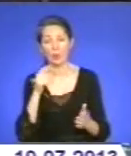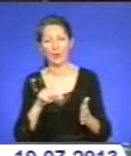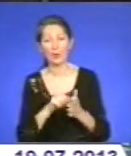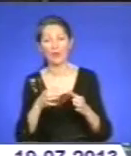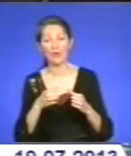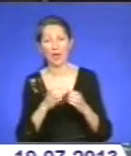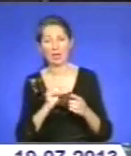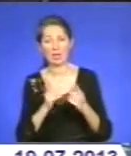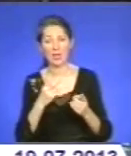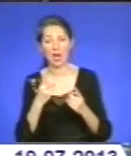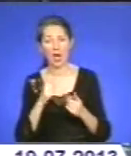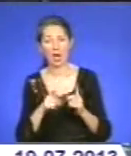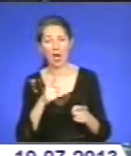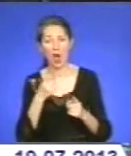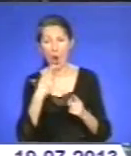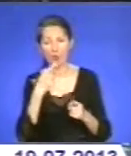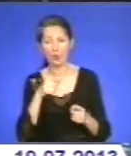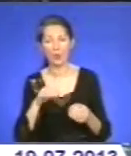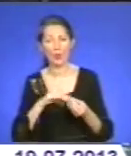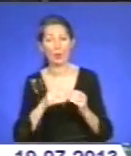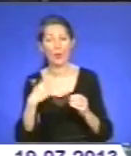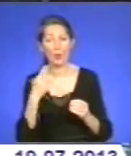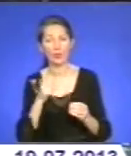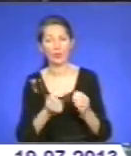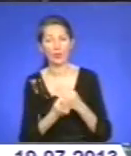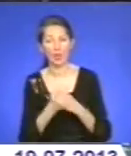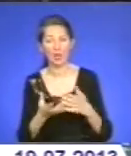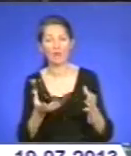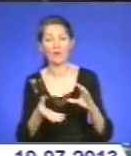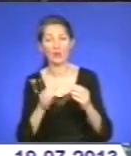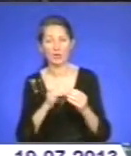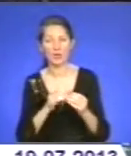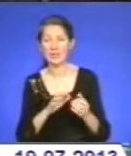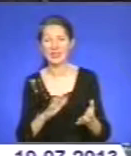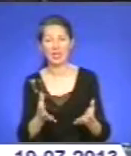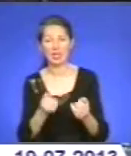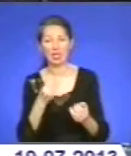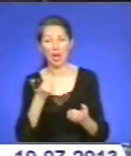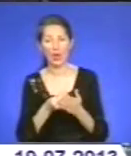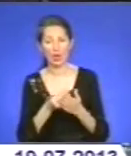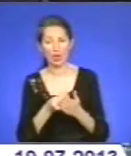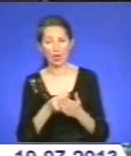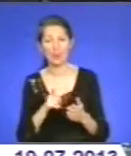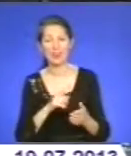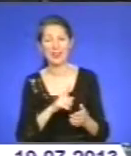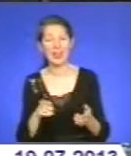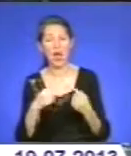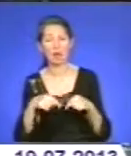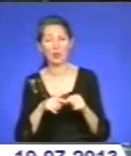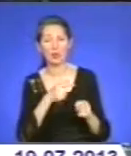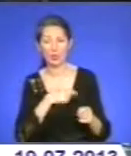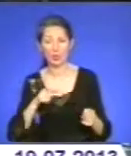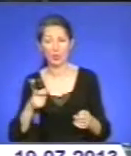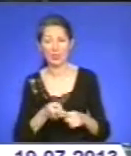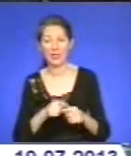у яких йшлося про проблеми області, що виникають внаслідок неприйняття бюджету, та про неорганізованість депутатів, які не